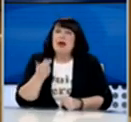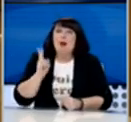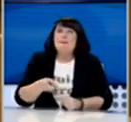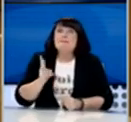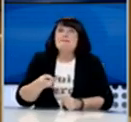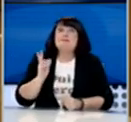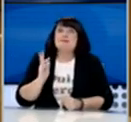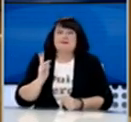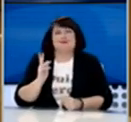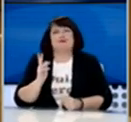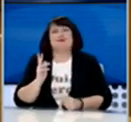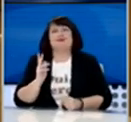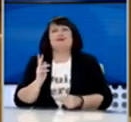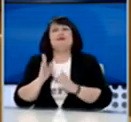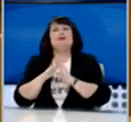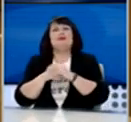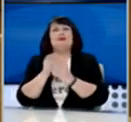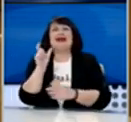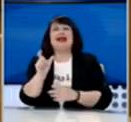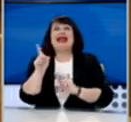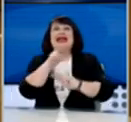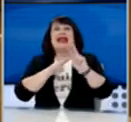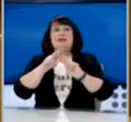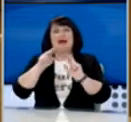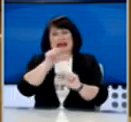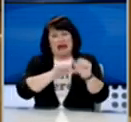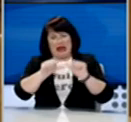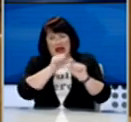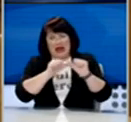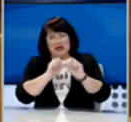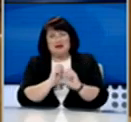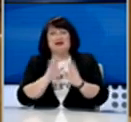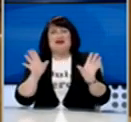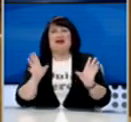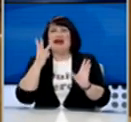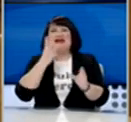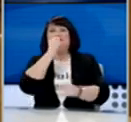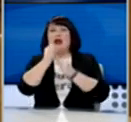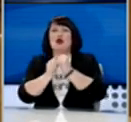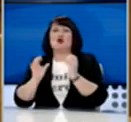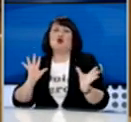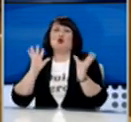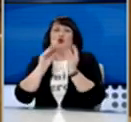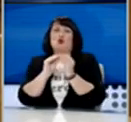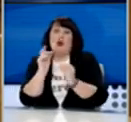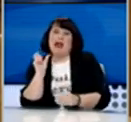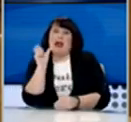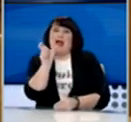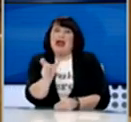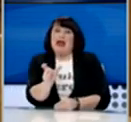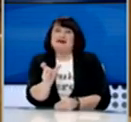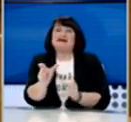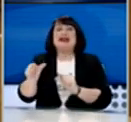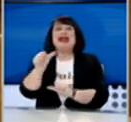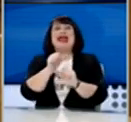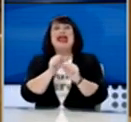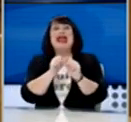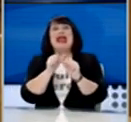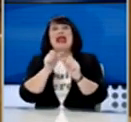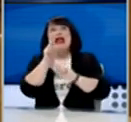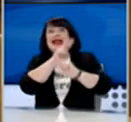καταρχήν αξιολογικά ουδέτερος όρος κλιματική αλλαγή φνς τα τρία τελευταία χρόνια εισήχθη ο όρος κλιματική